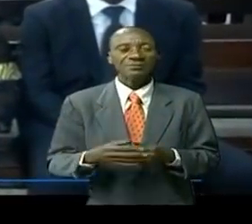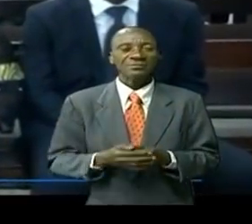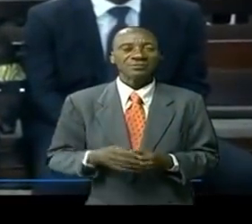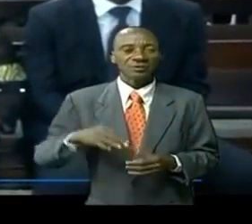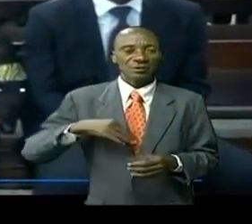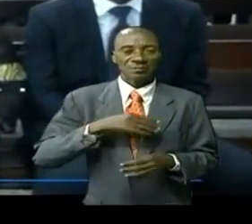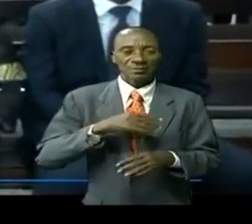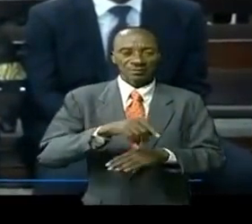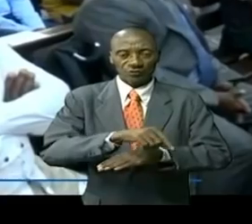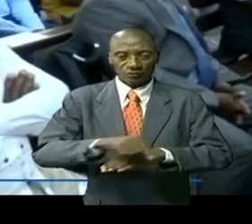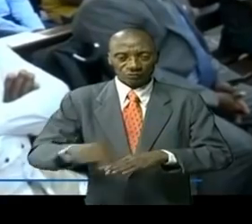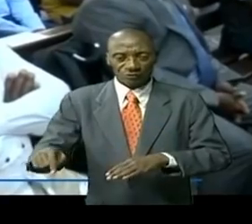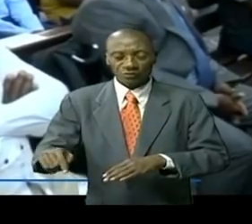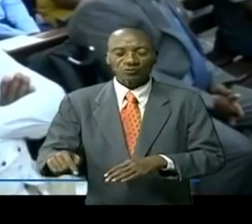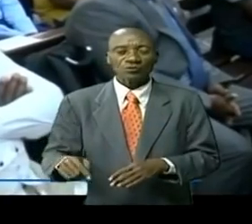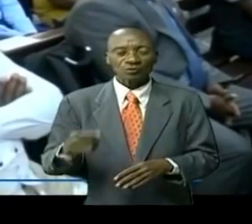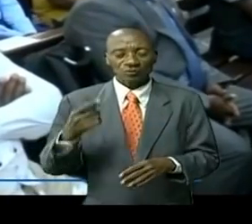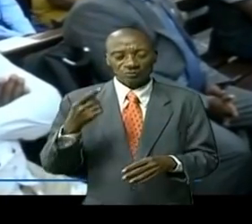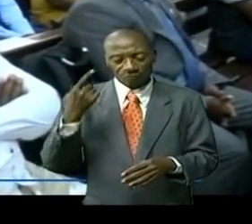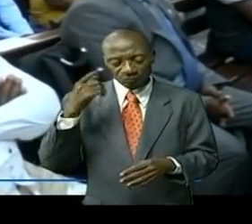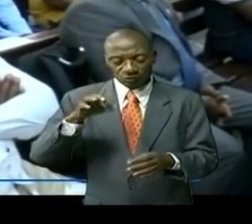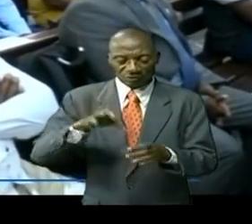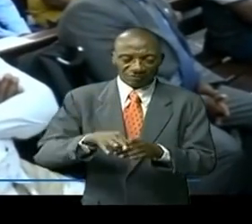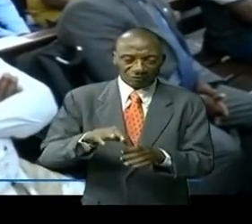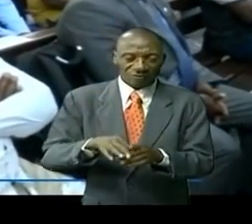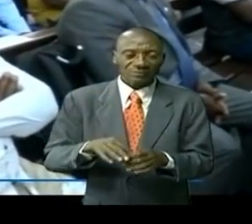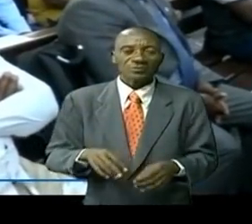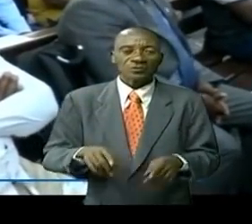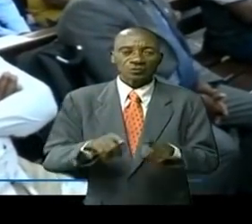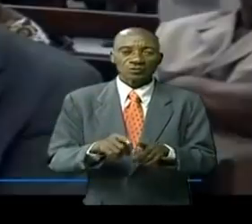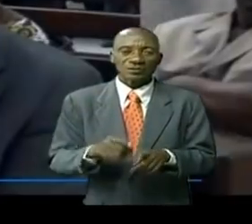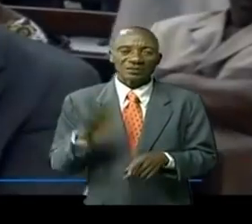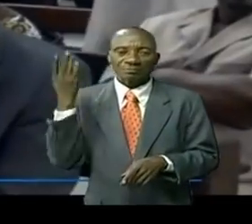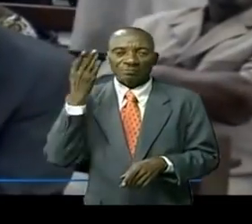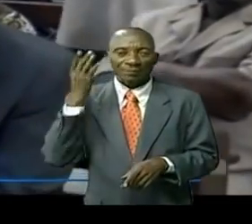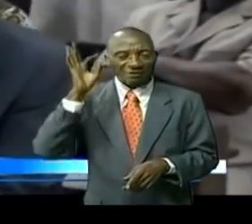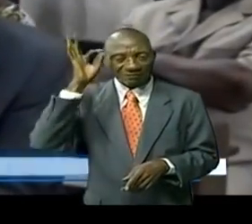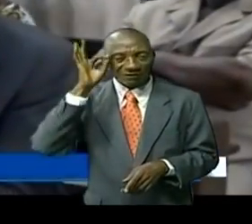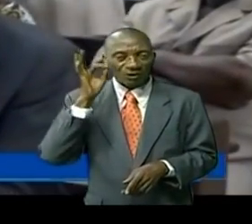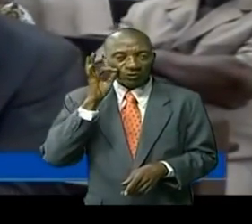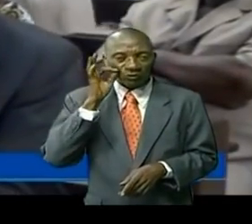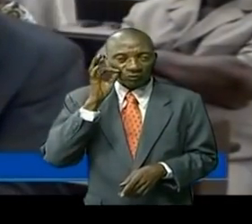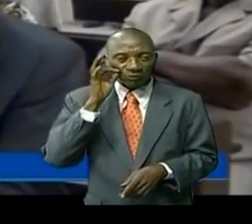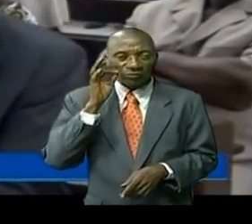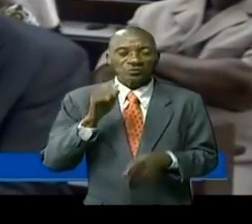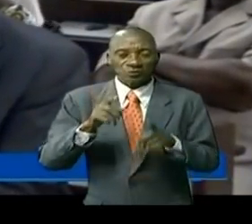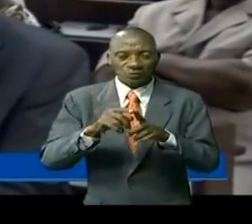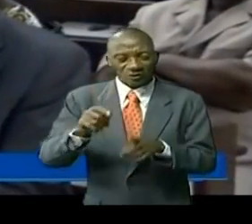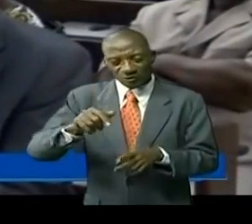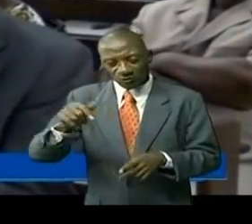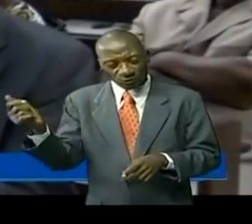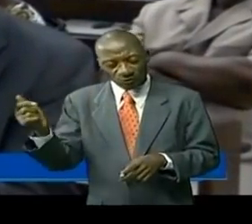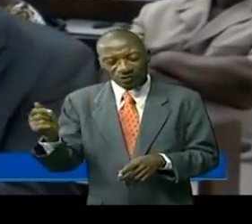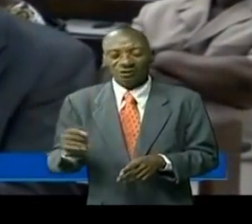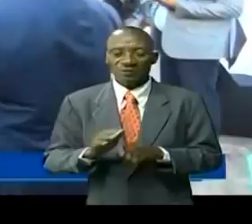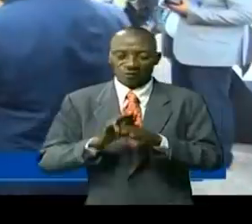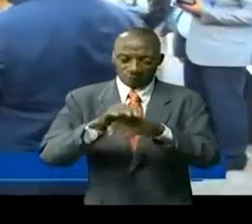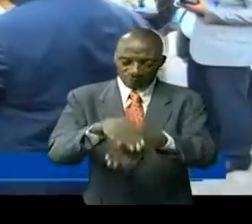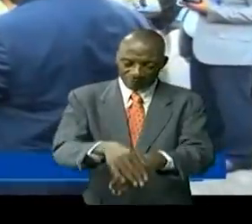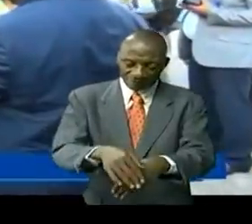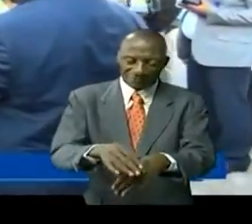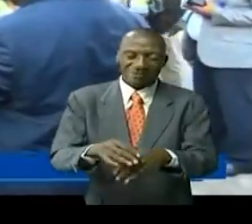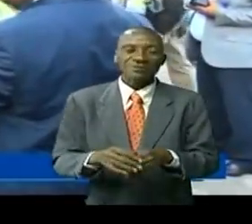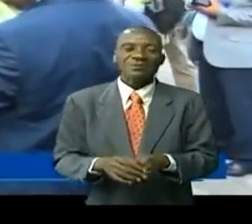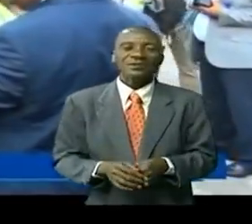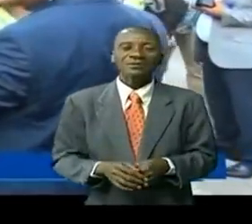du bureau de la centrale électorale, ainsi que Martin Fayulu Madidi et Pierre Paypay. Comme qui dirait, l'ami aime en tout temps et